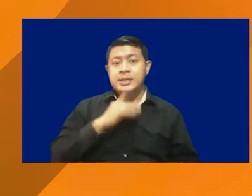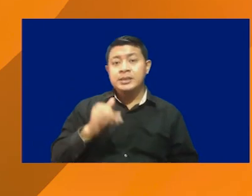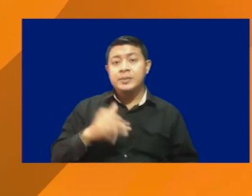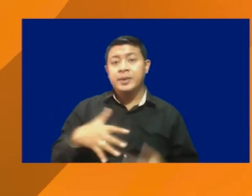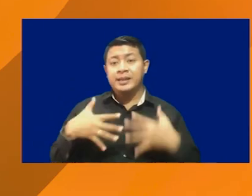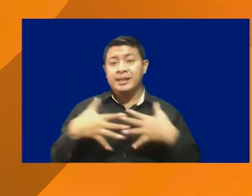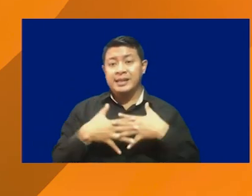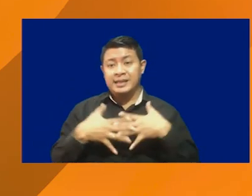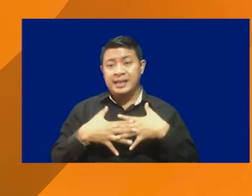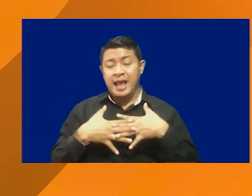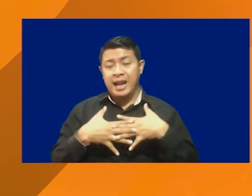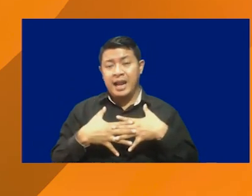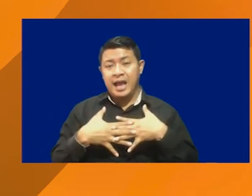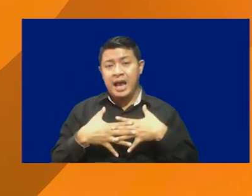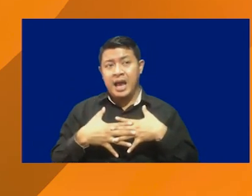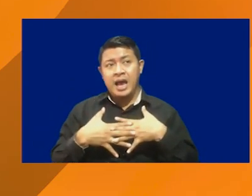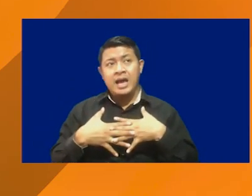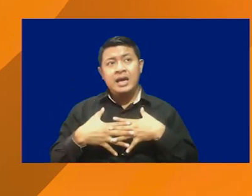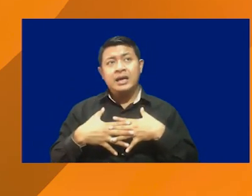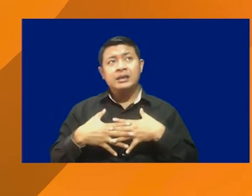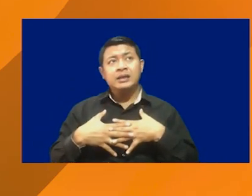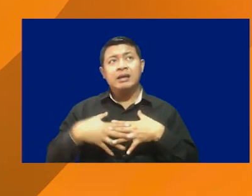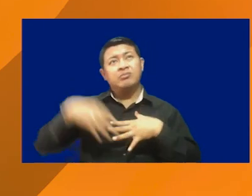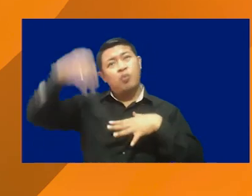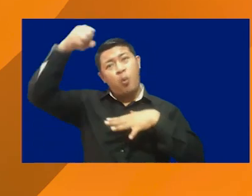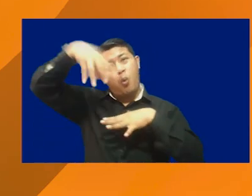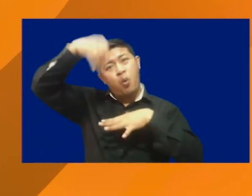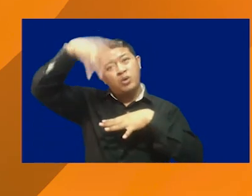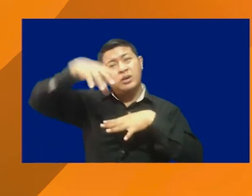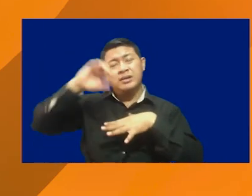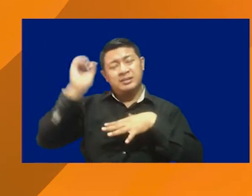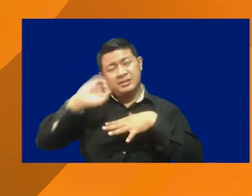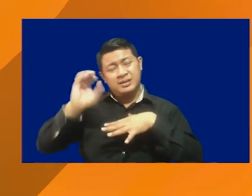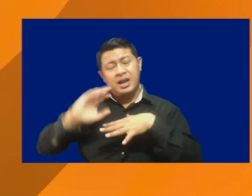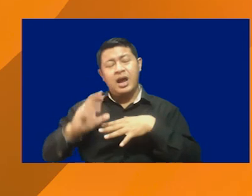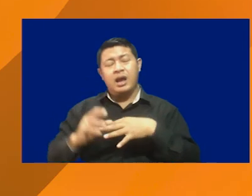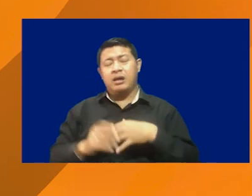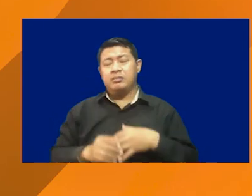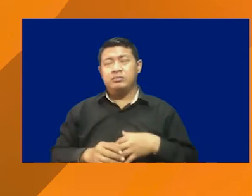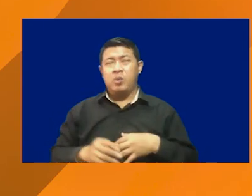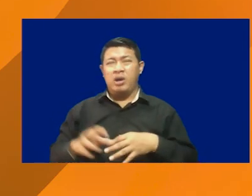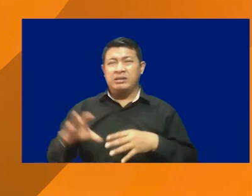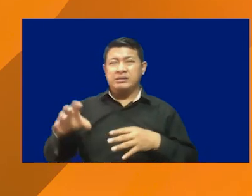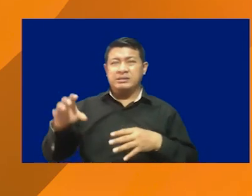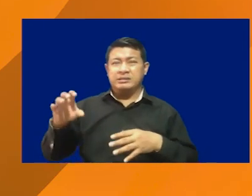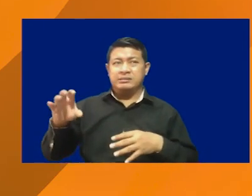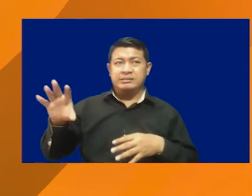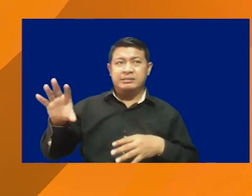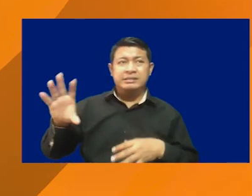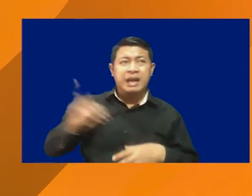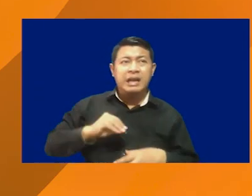kering. Seperti tanah yang tidak mendapatkan air, kering,